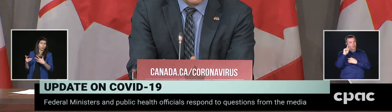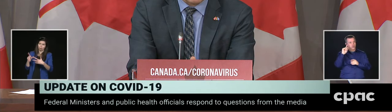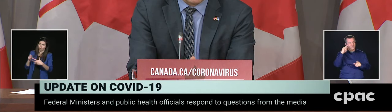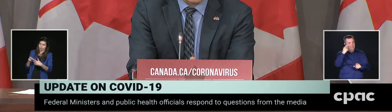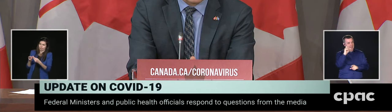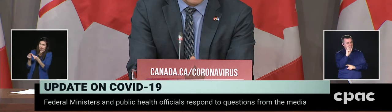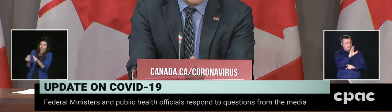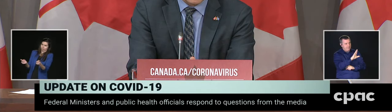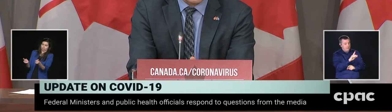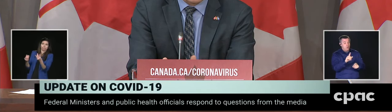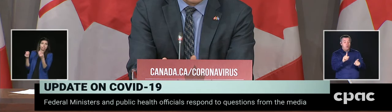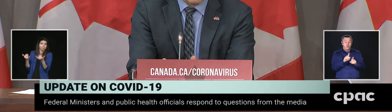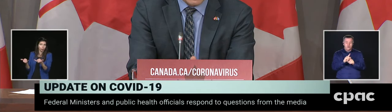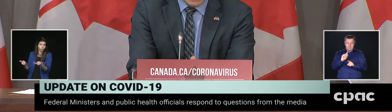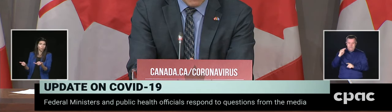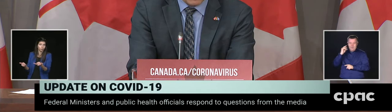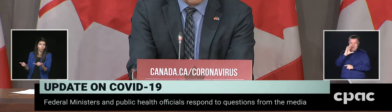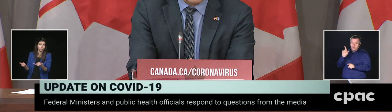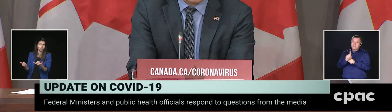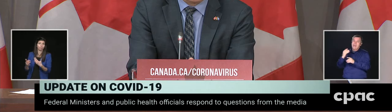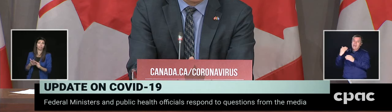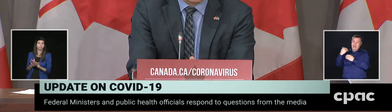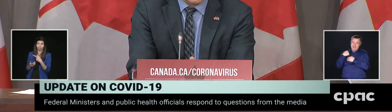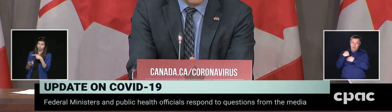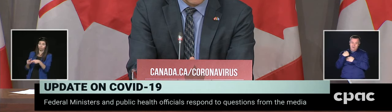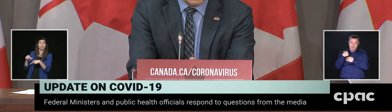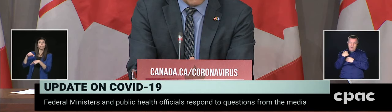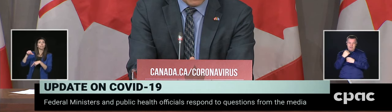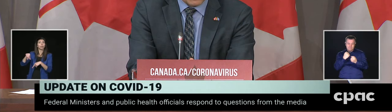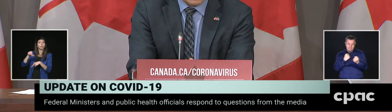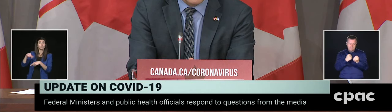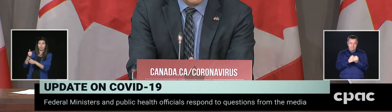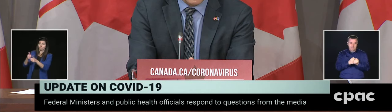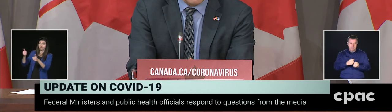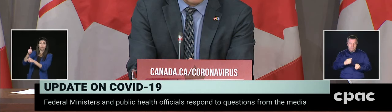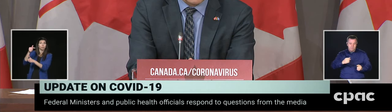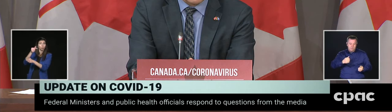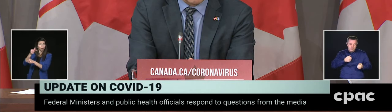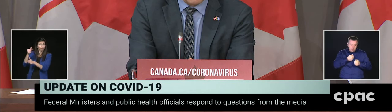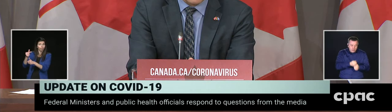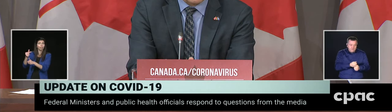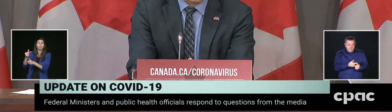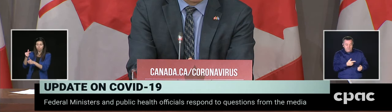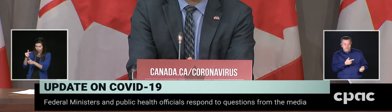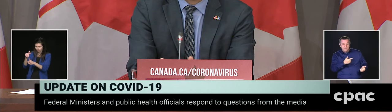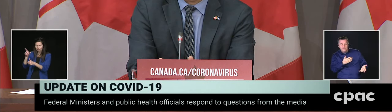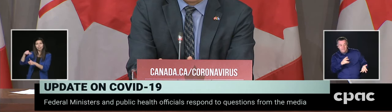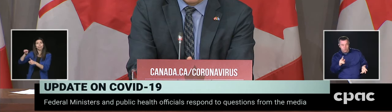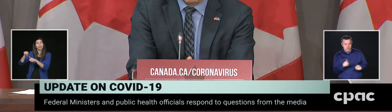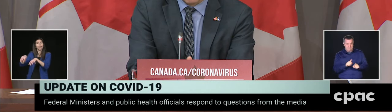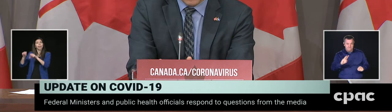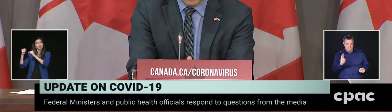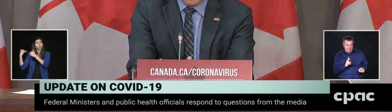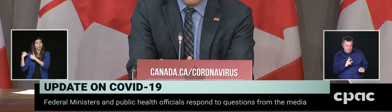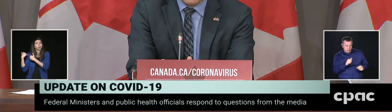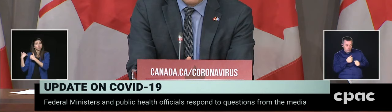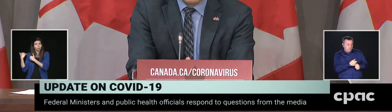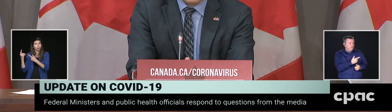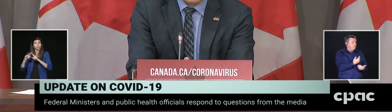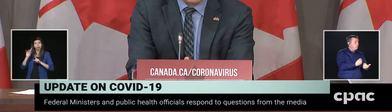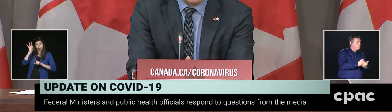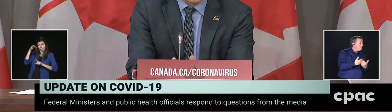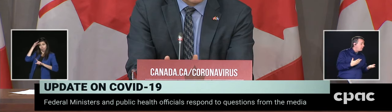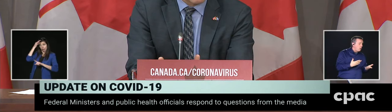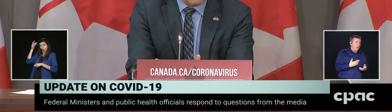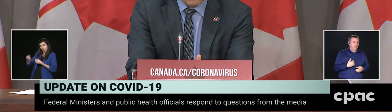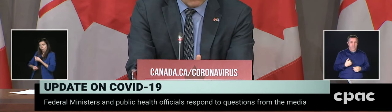la responsabilité de réagir de manière appropriée et suffisamment vite à une telle demande. Alors, ce qui s'est passé en très peu d'heures,